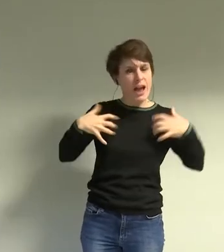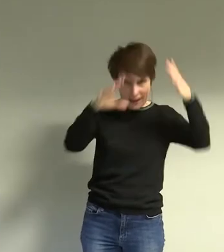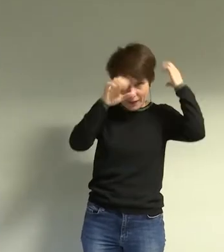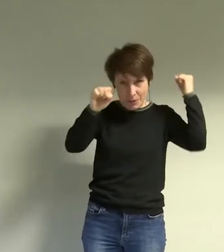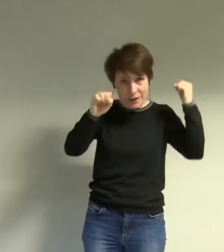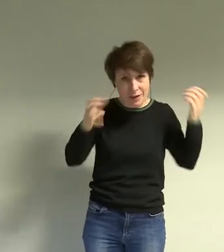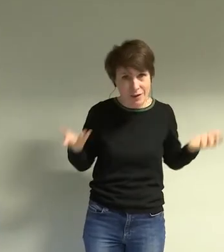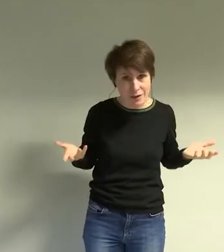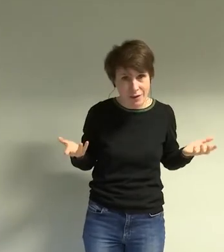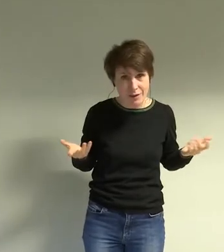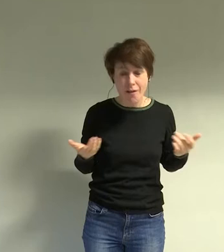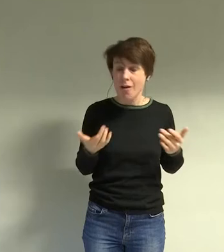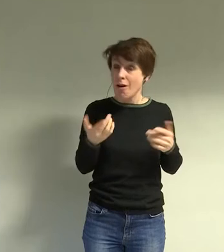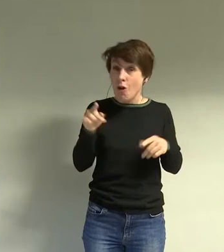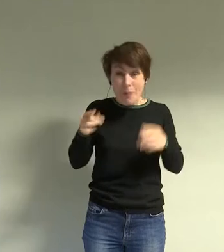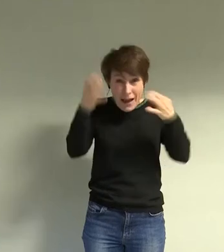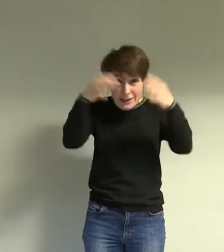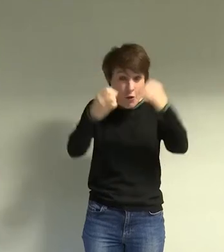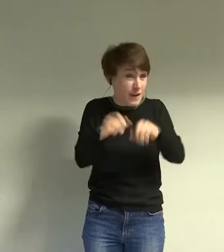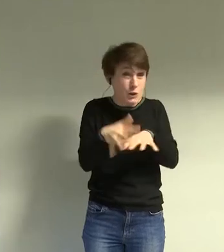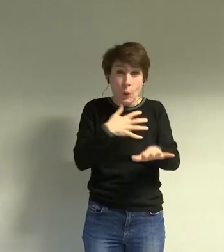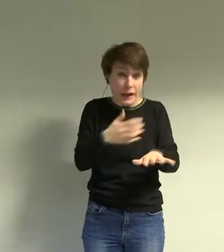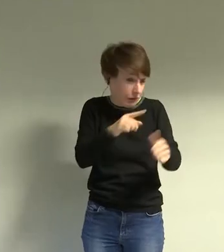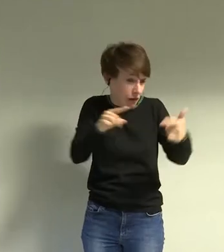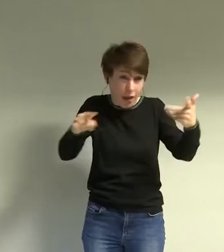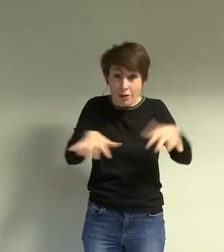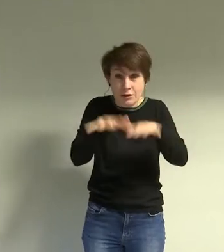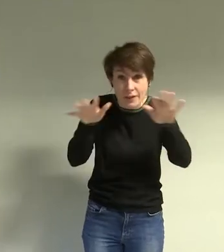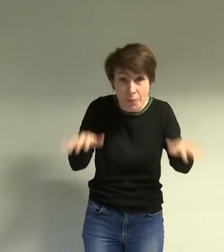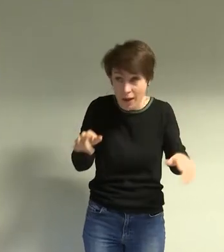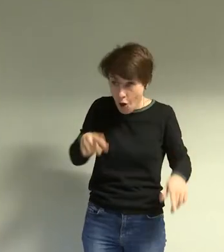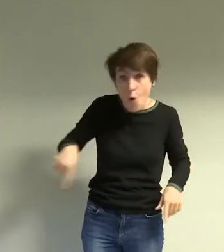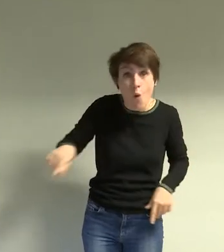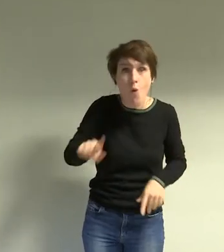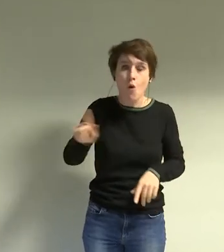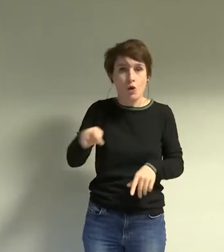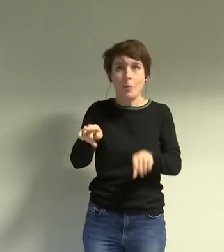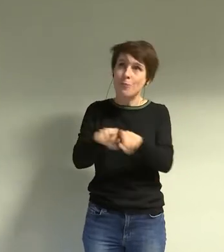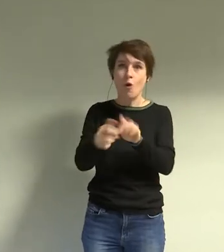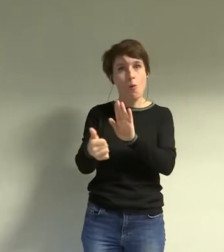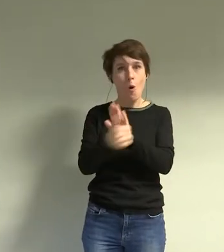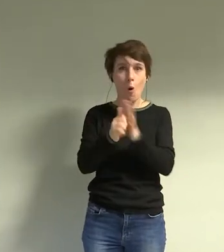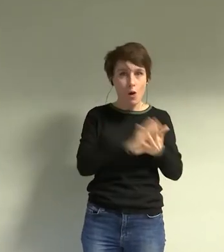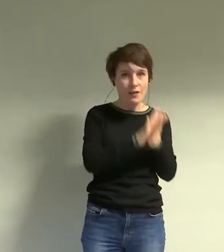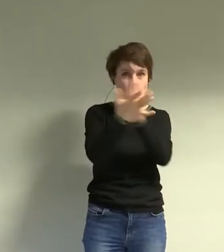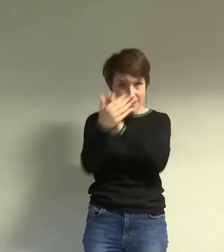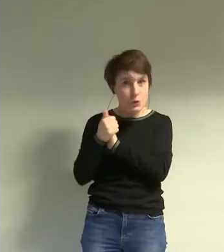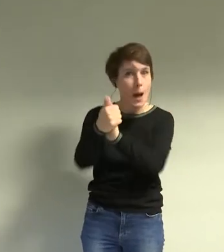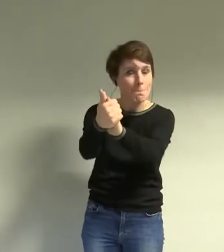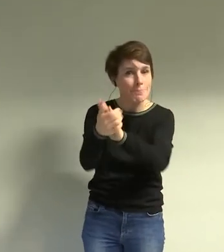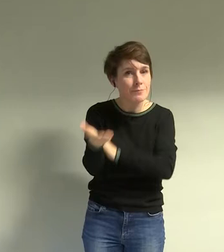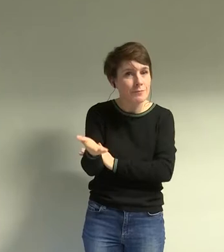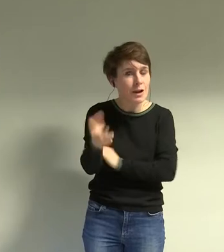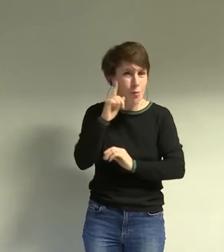très grands acteurs de l'innovation se sont évidemment eux qui devraient être les moteurs de la transition car ce sont eux qui vont en